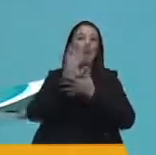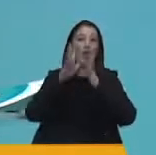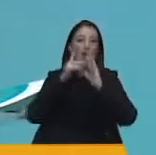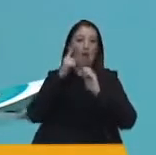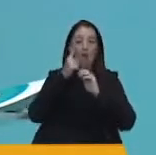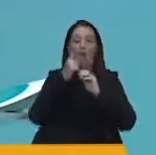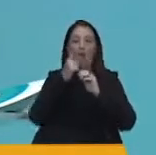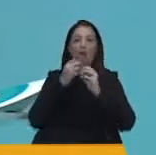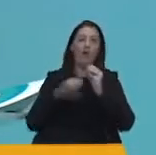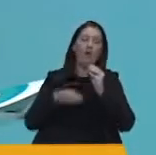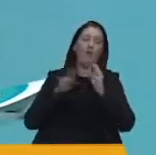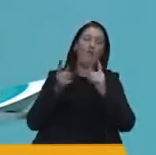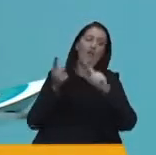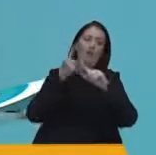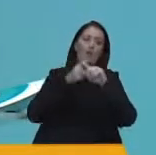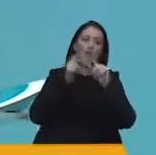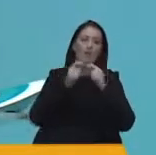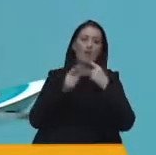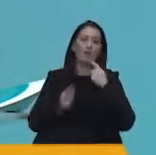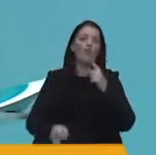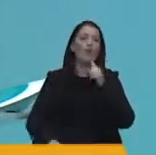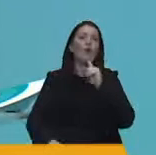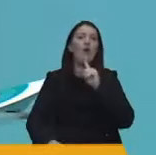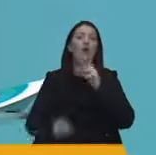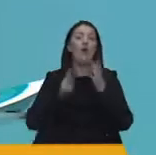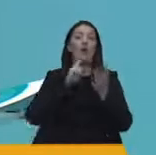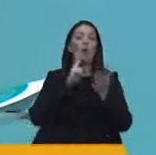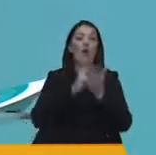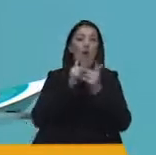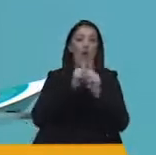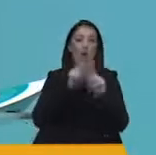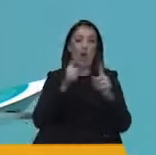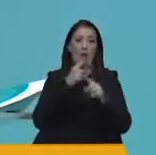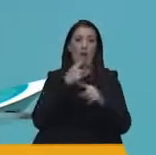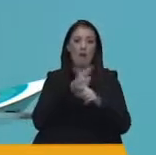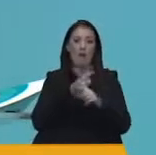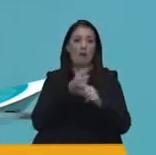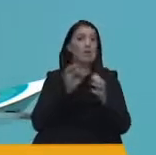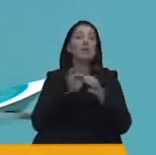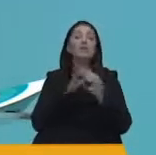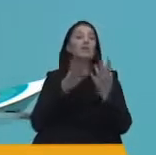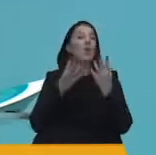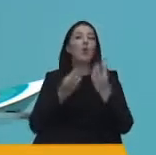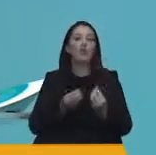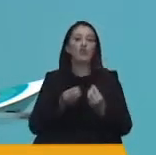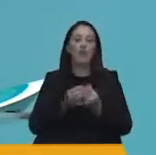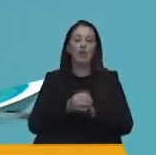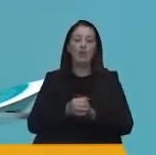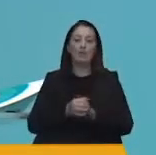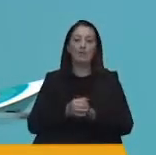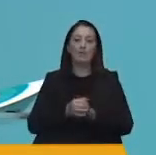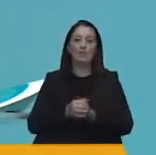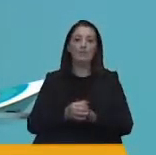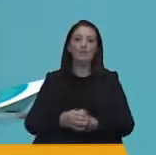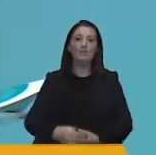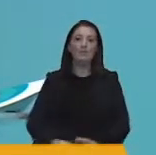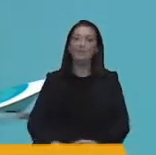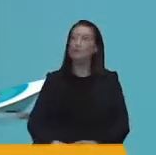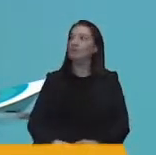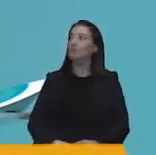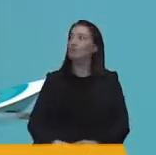artıracağız. Ya bu karar veto edilerek mi yeşil alan artırılacak? Nasıl artırılacak?